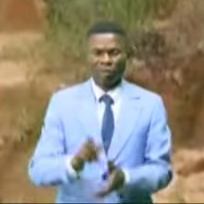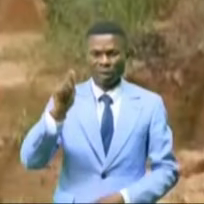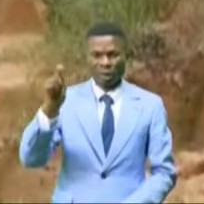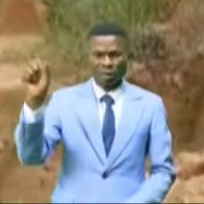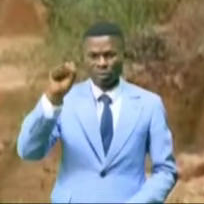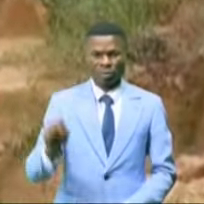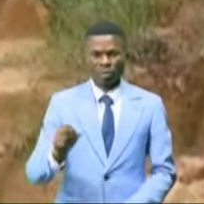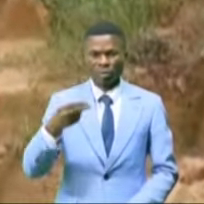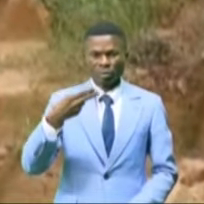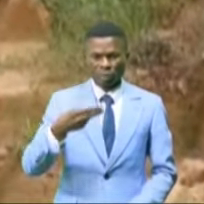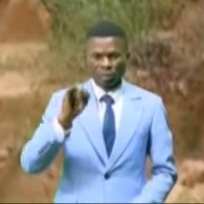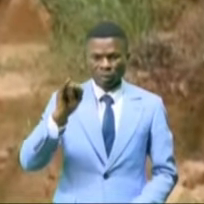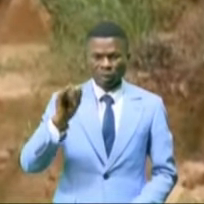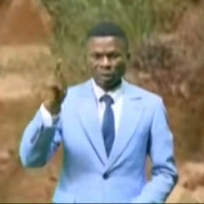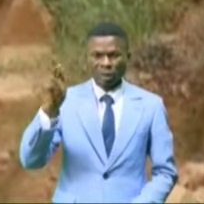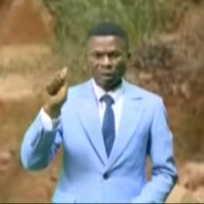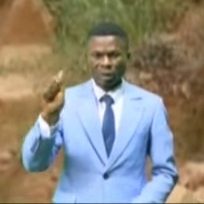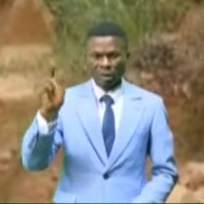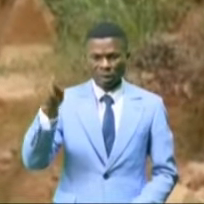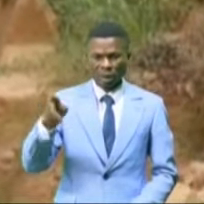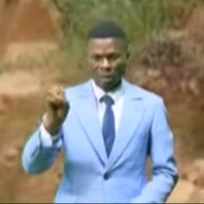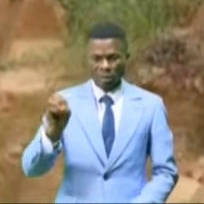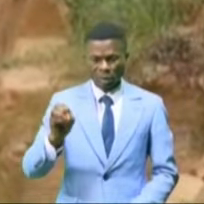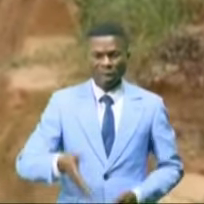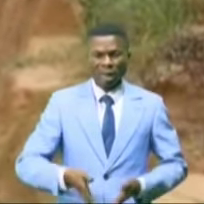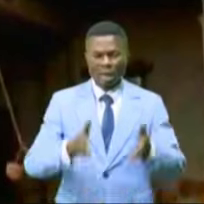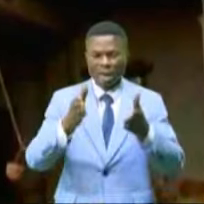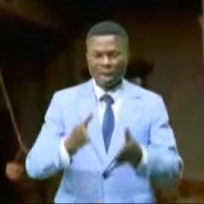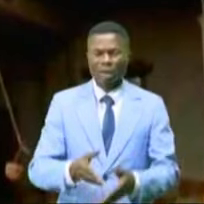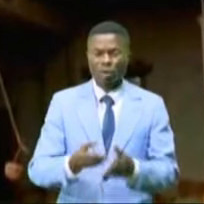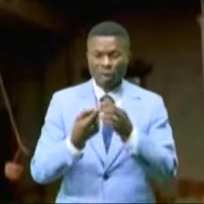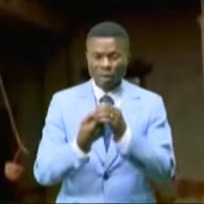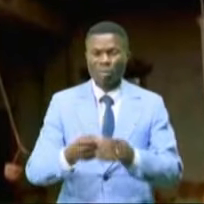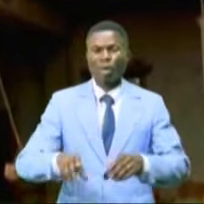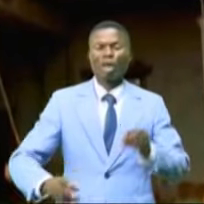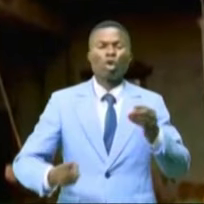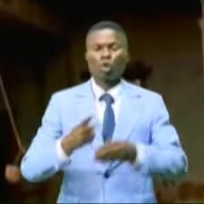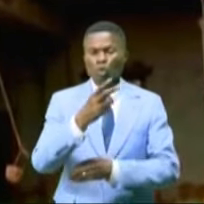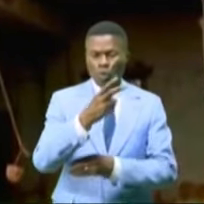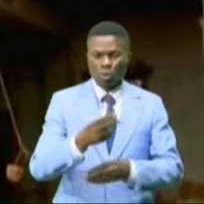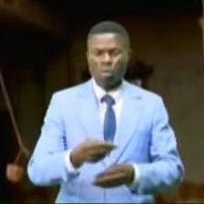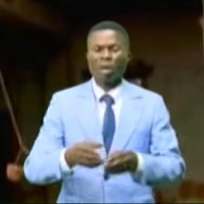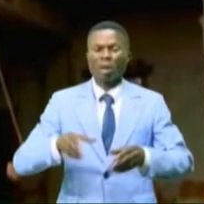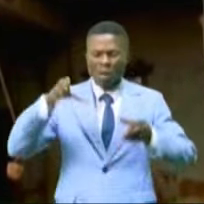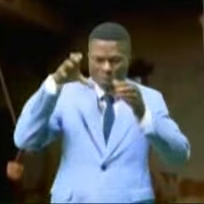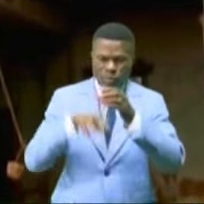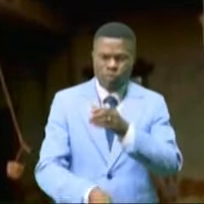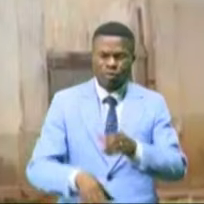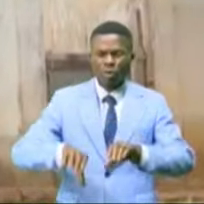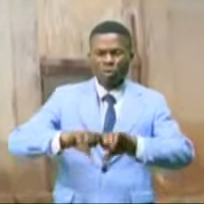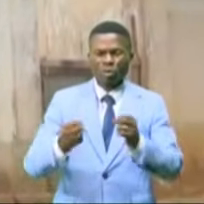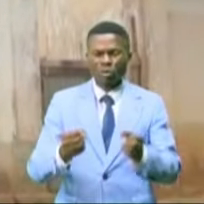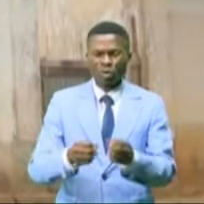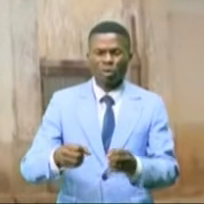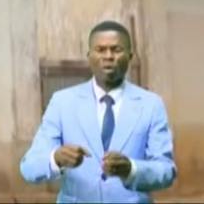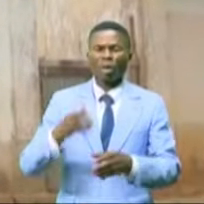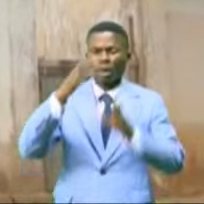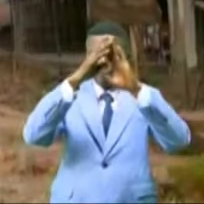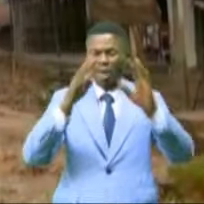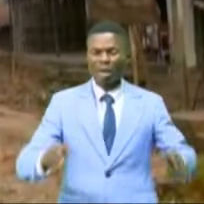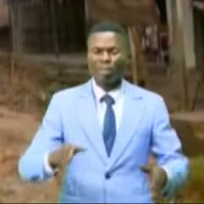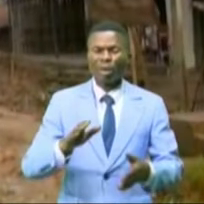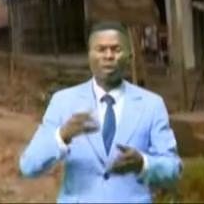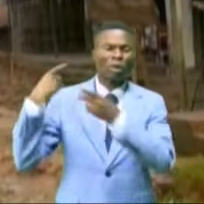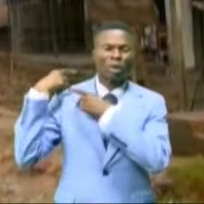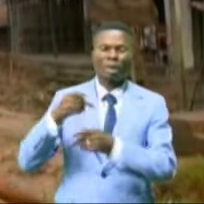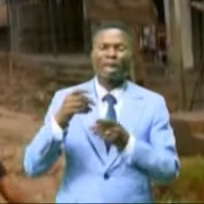Kasai, aujourd'hui à l'abandon, est rongé par les têtes d'érosion. Les infrastructures héritées de l'époque coloniale sont en ruine.